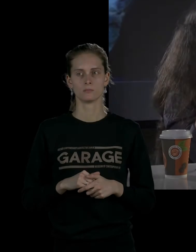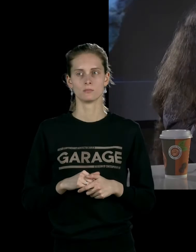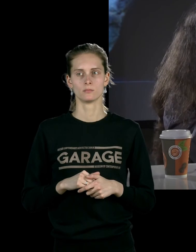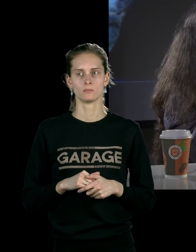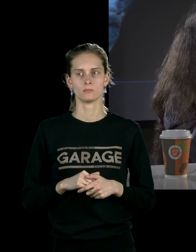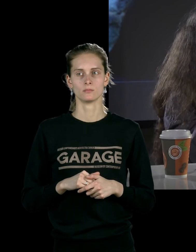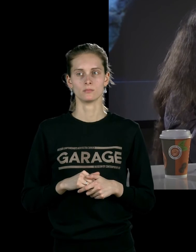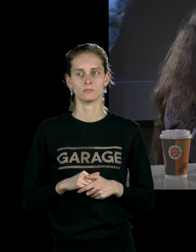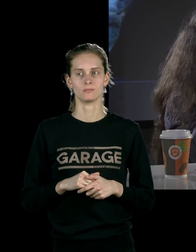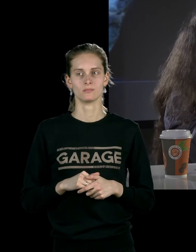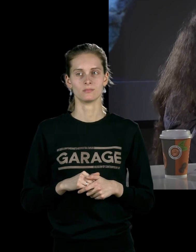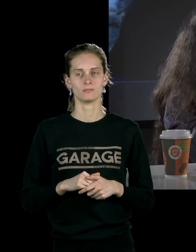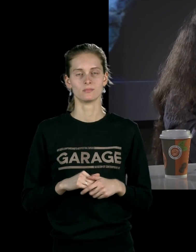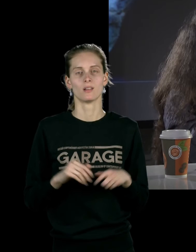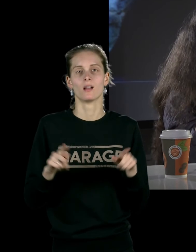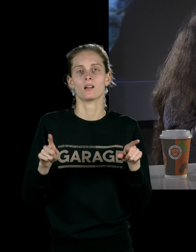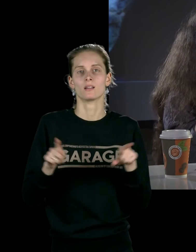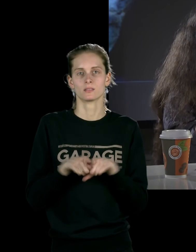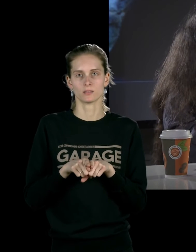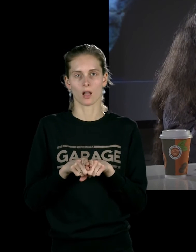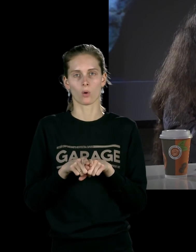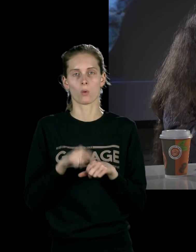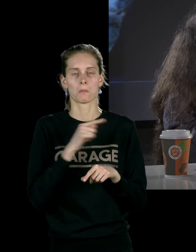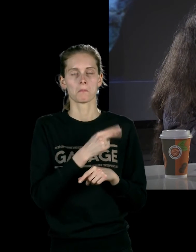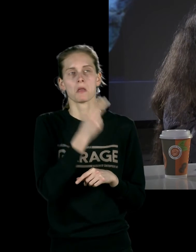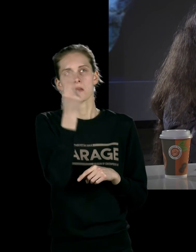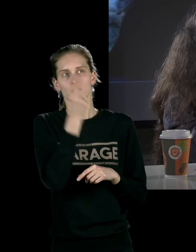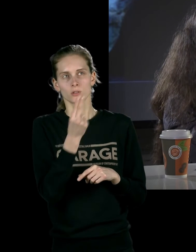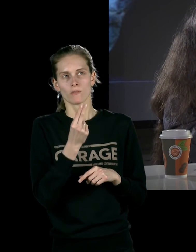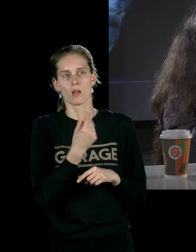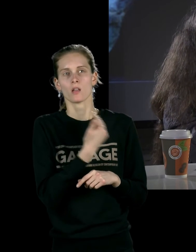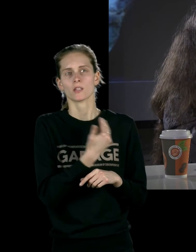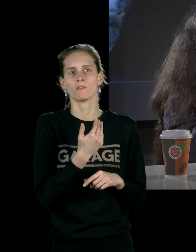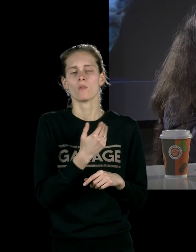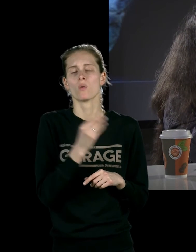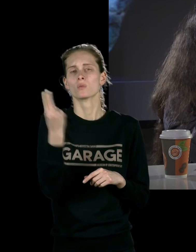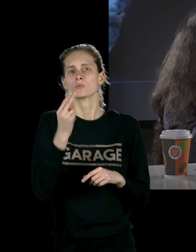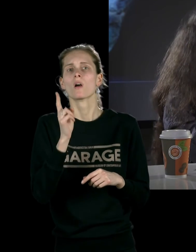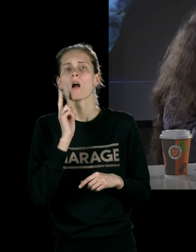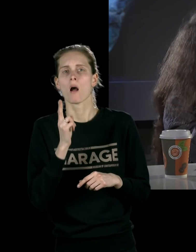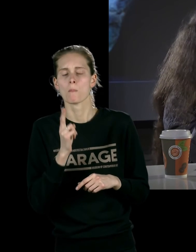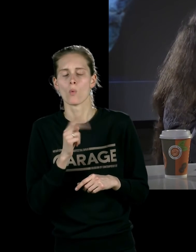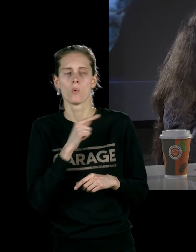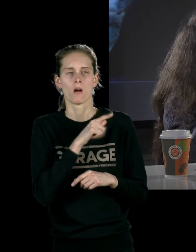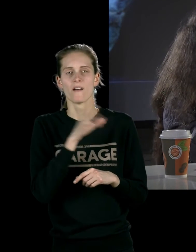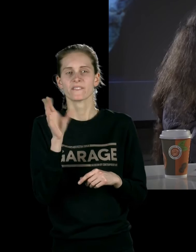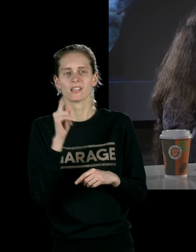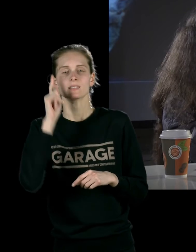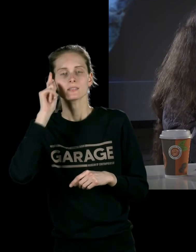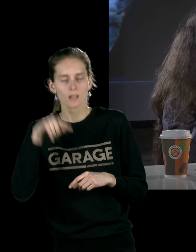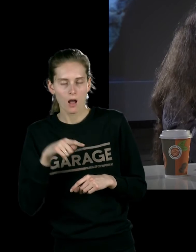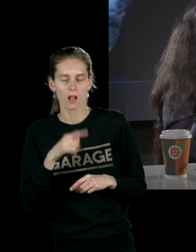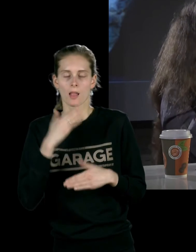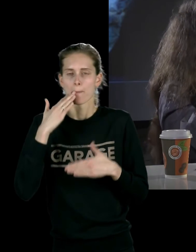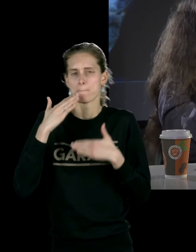Поэтому точно так рисовал он, как бы его героями были в основном люди, которых он хорошо знал, его близкие, его партнеры. Один